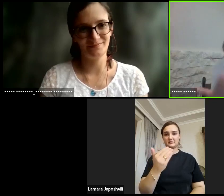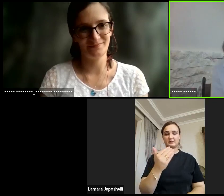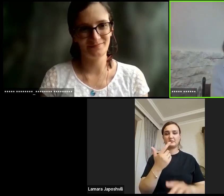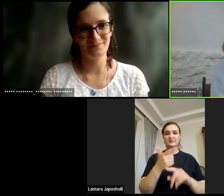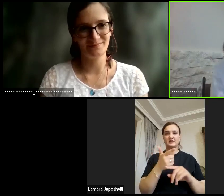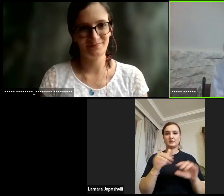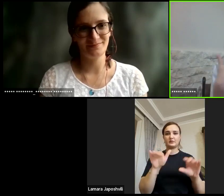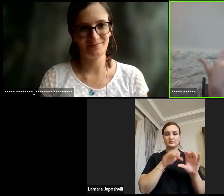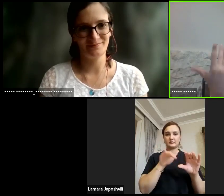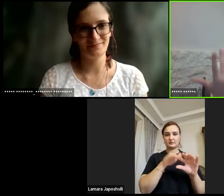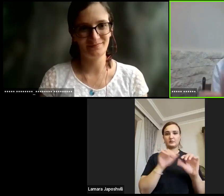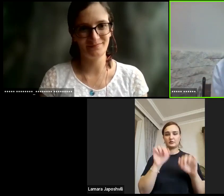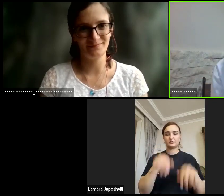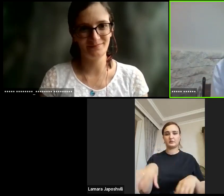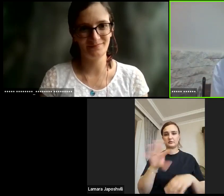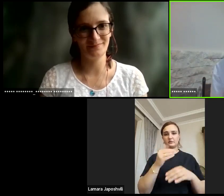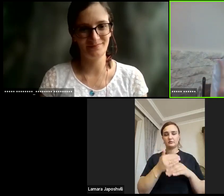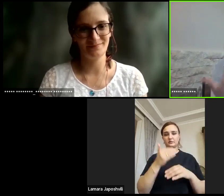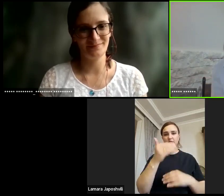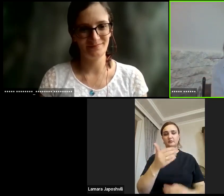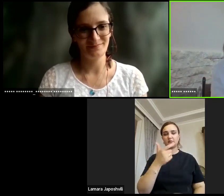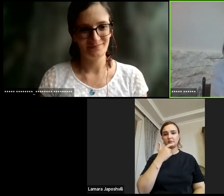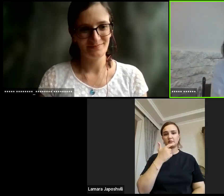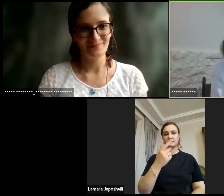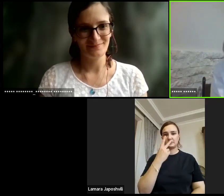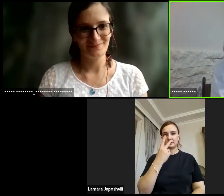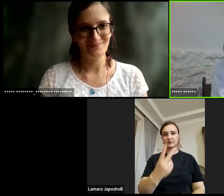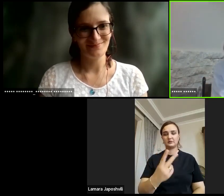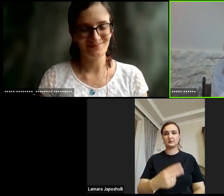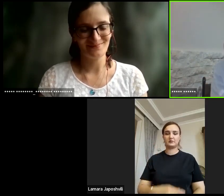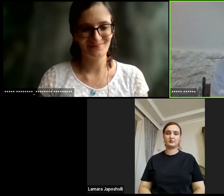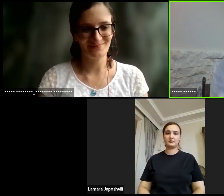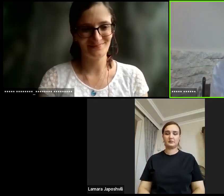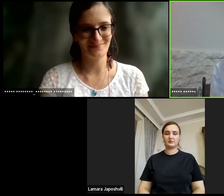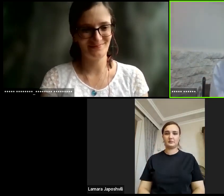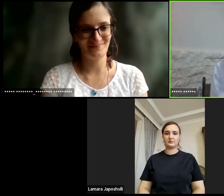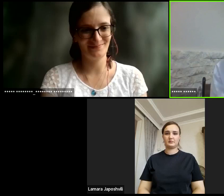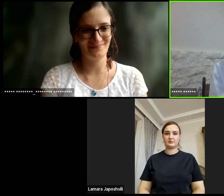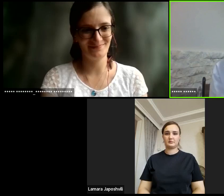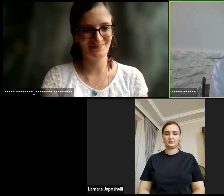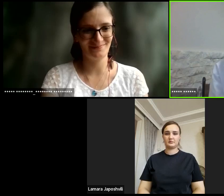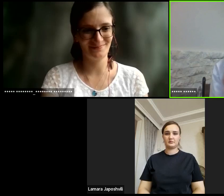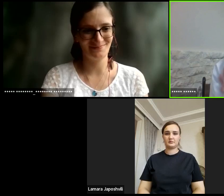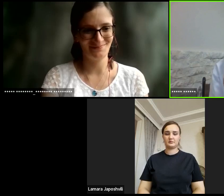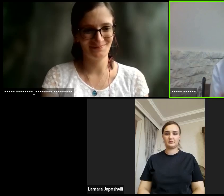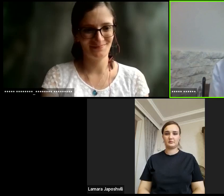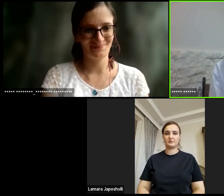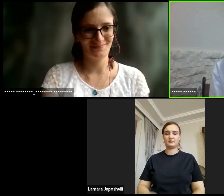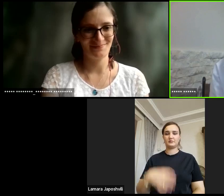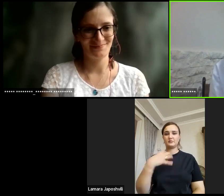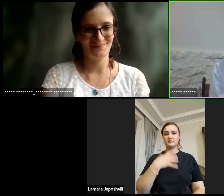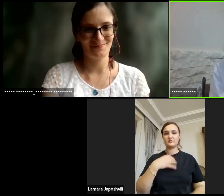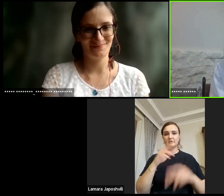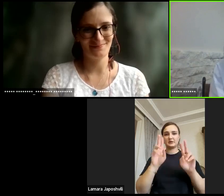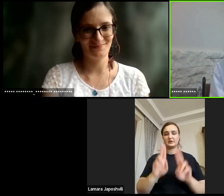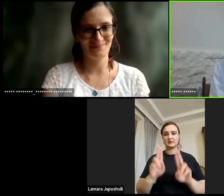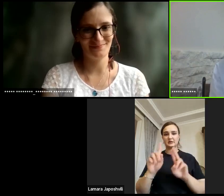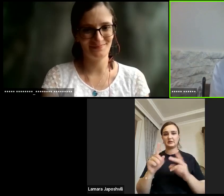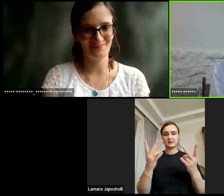ამიტომ შეგიძლიათ ჩართოთ, უყუროთ და კიდევ ერთხელ მოისმინოთ ის მნიშვნელოვანი წესები, რომელიც